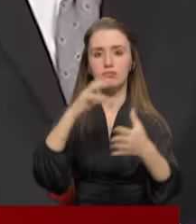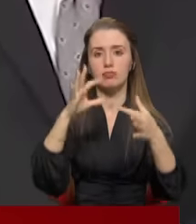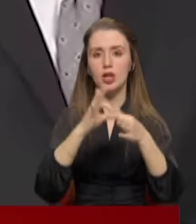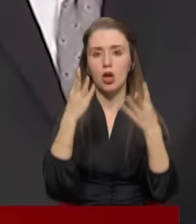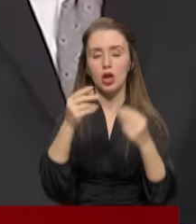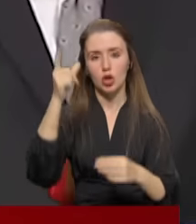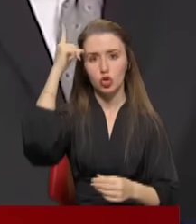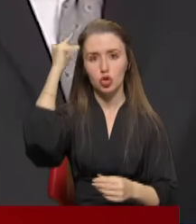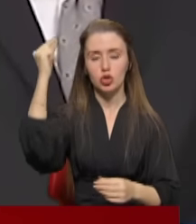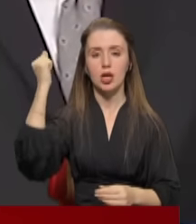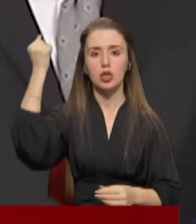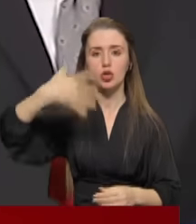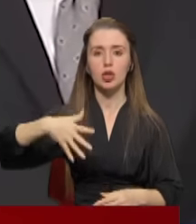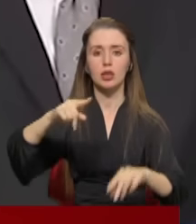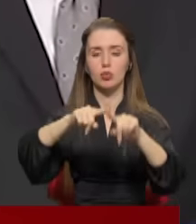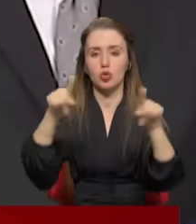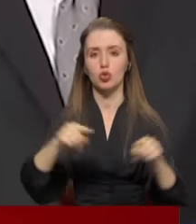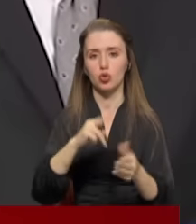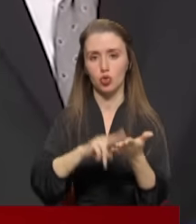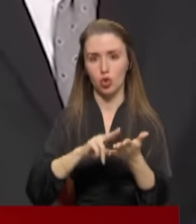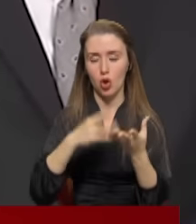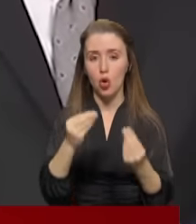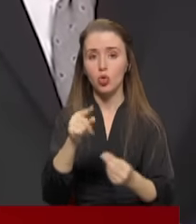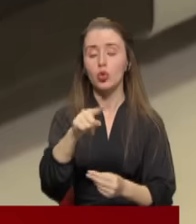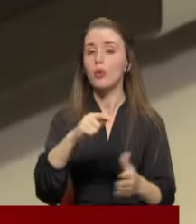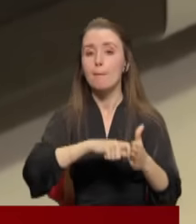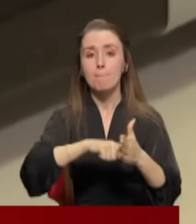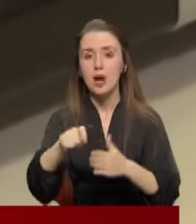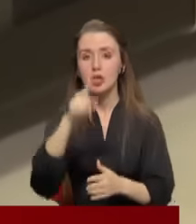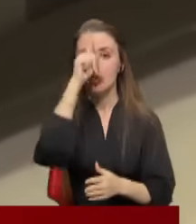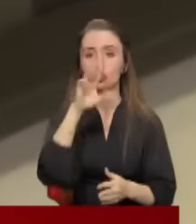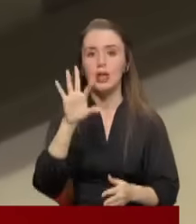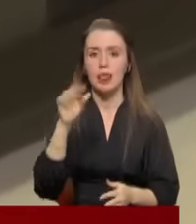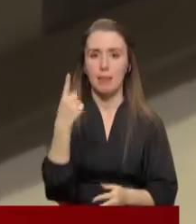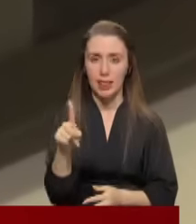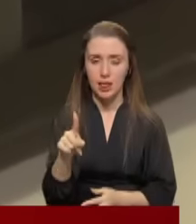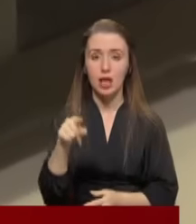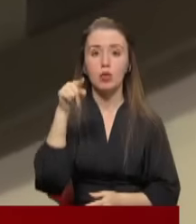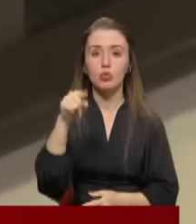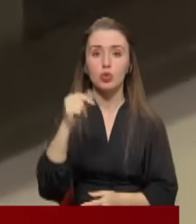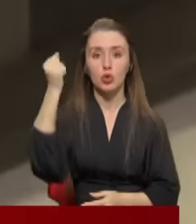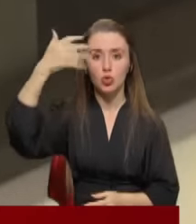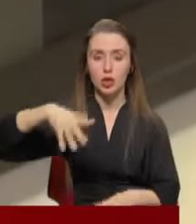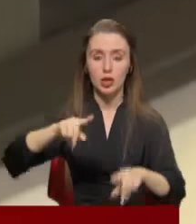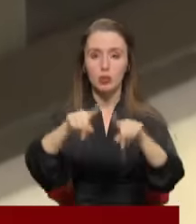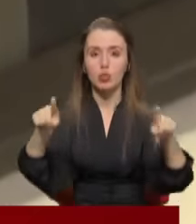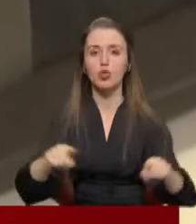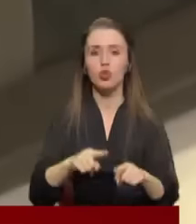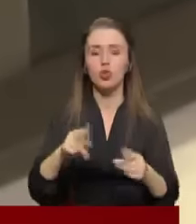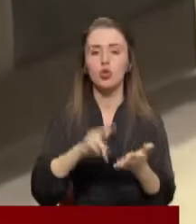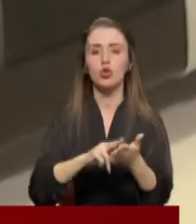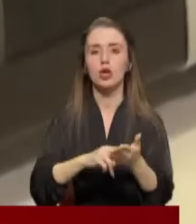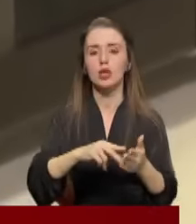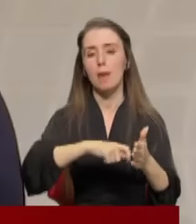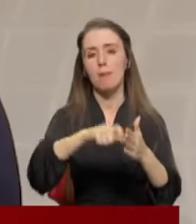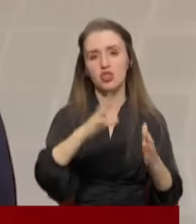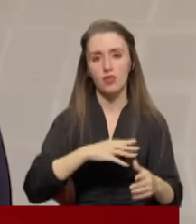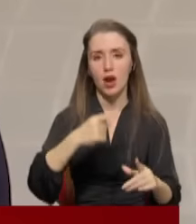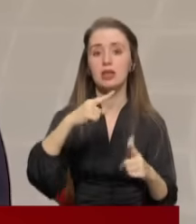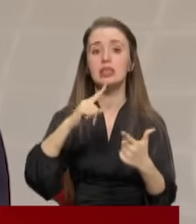bünyesindeki Turkcell'in yönetim kurulu üyeliğine atandı. Alacağı net maaş 150 bin lira. Sadece yönetim kurulu üyeliğinden ücret almayacak